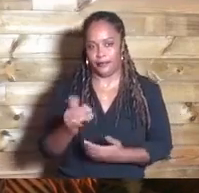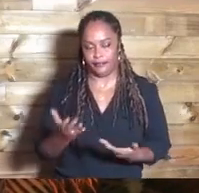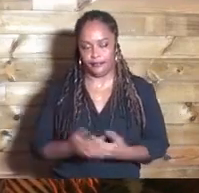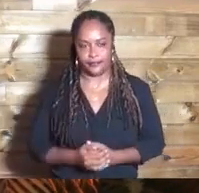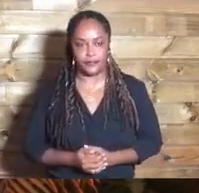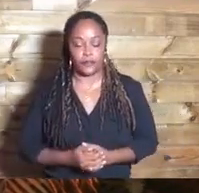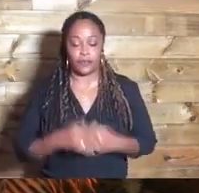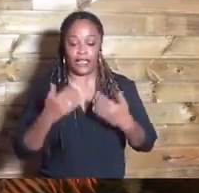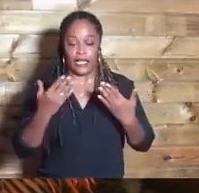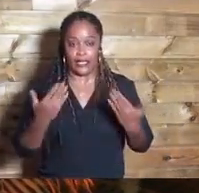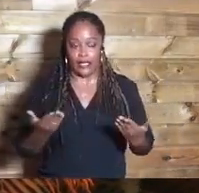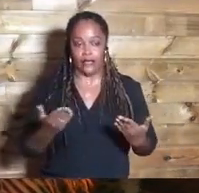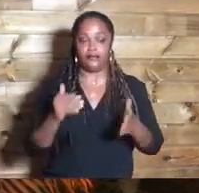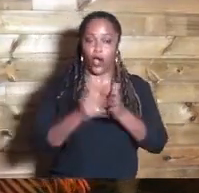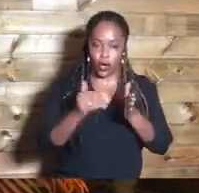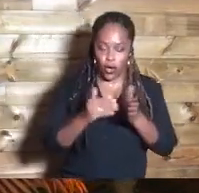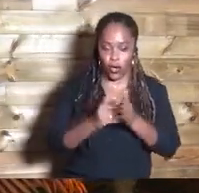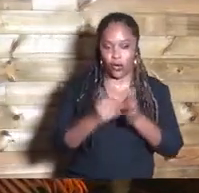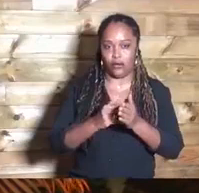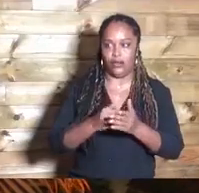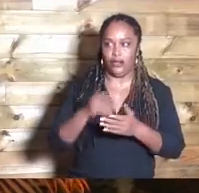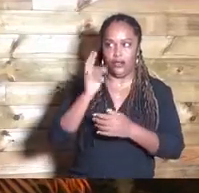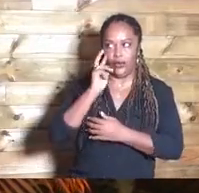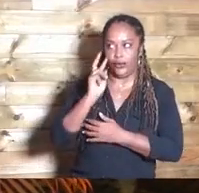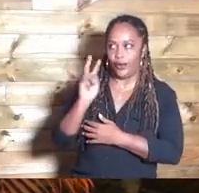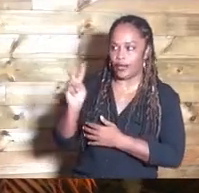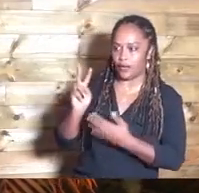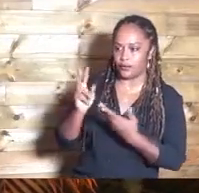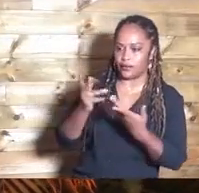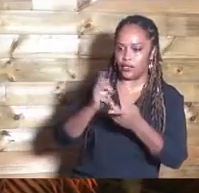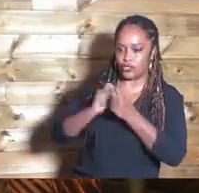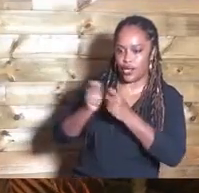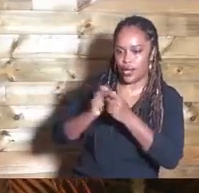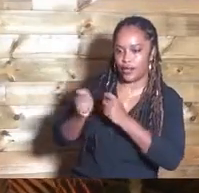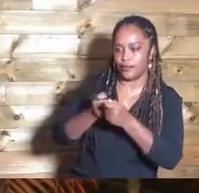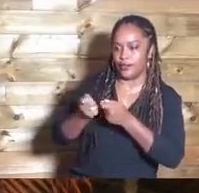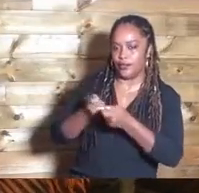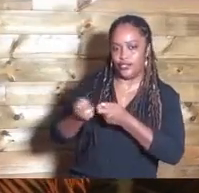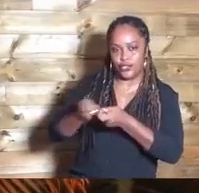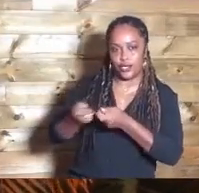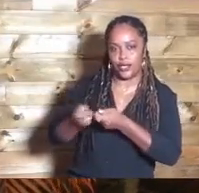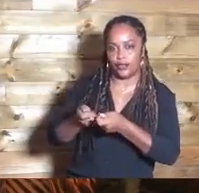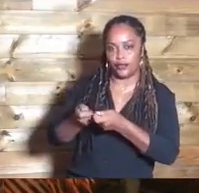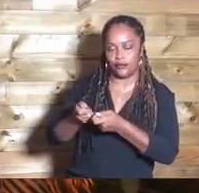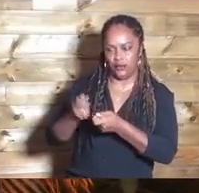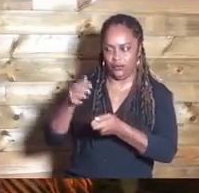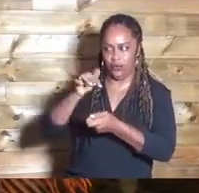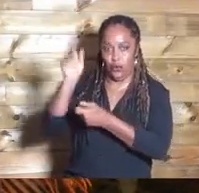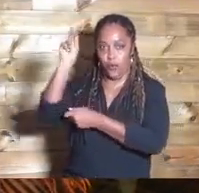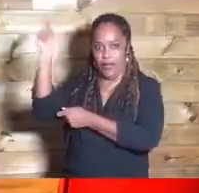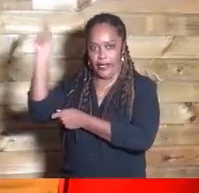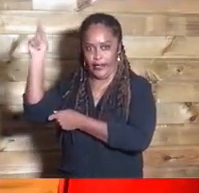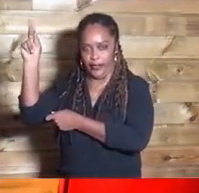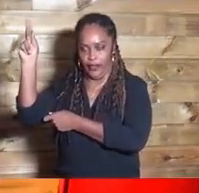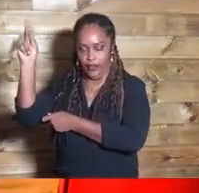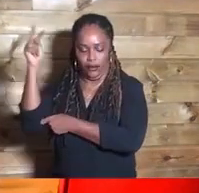Alors, on doit encore se contenter de les regarder gérer nos frontières depuis Matignon,